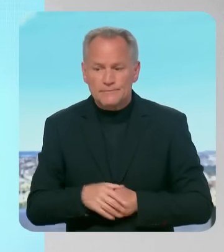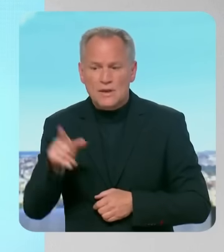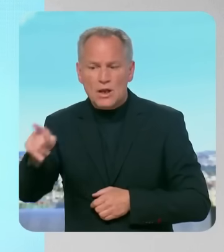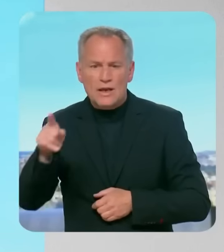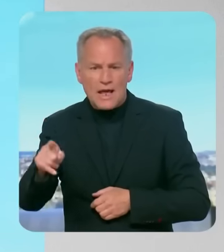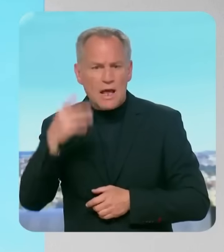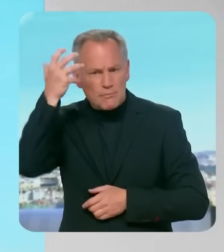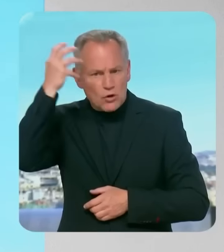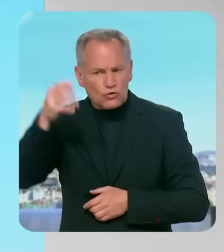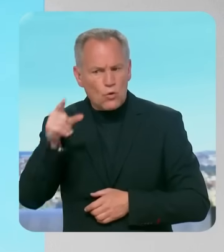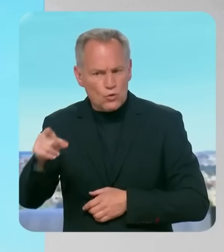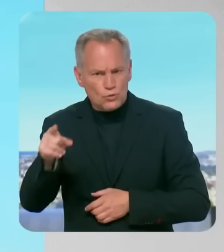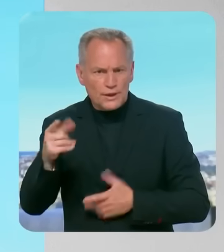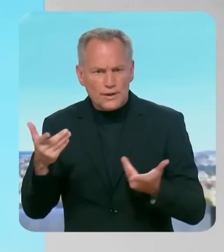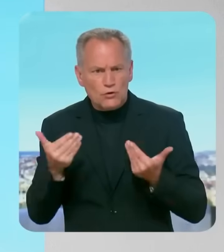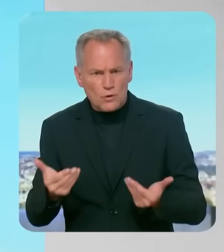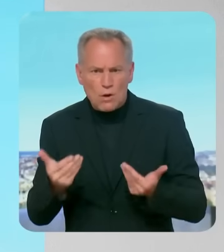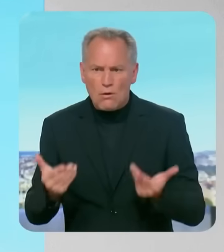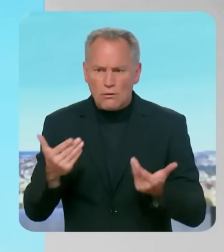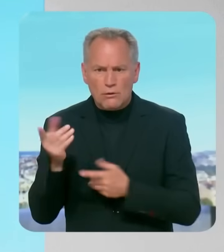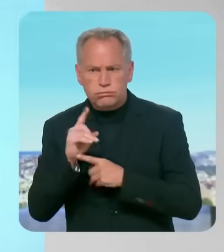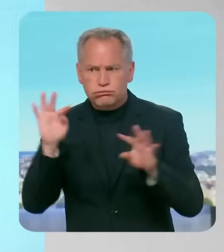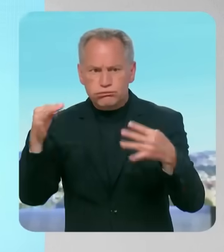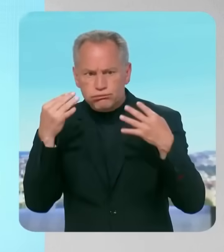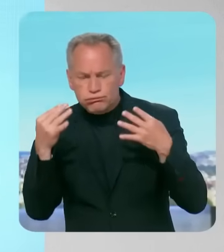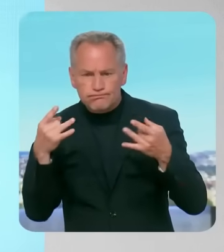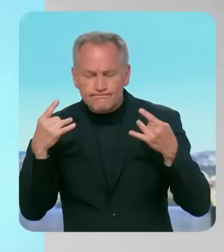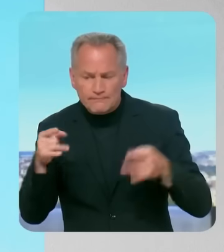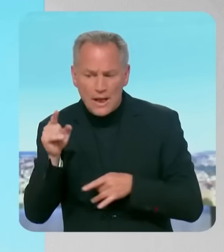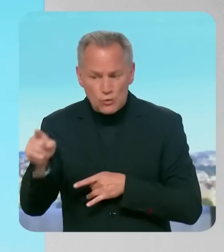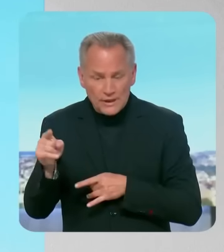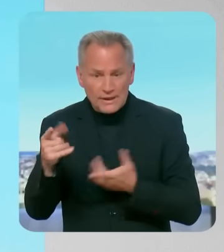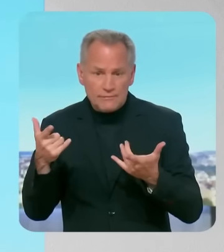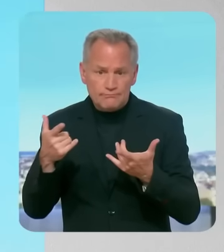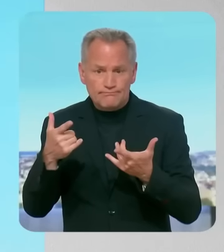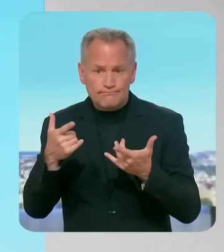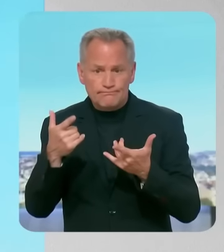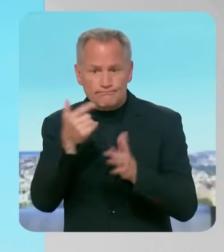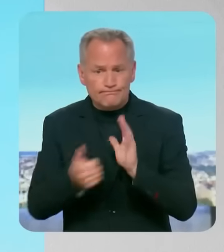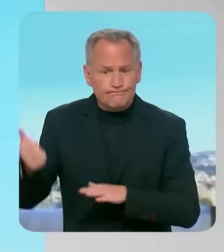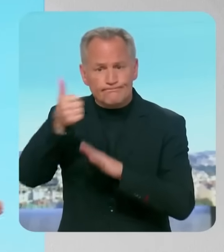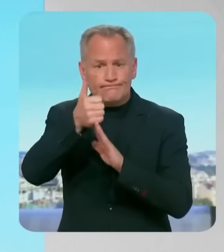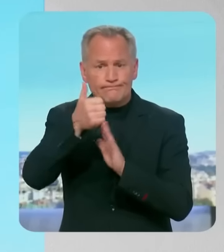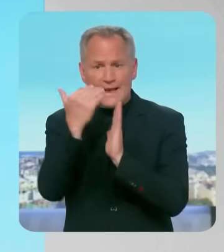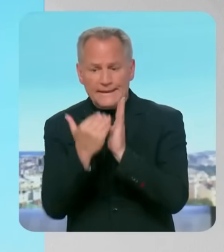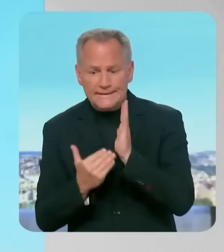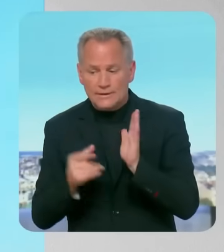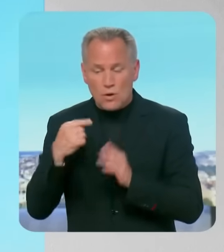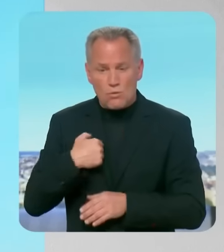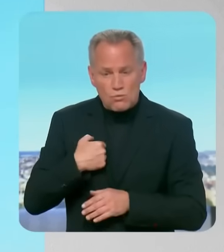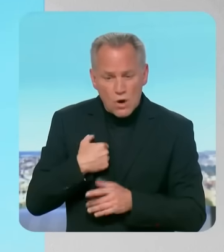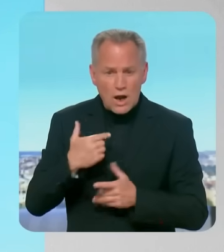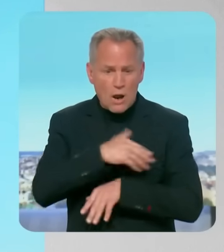liste ? Je vous avais face à vous une tête de liste. C'est pour ça que je vous le demande. Vous avez face à vous une tête de liste qui mène la campagne. J'étais en meeting